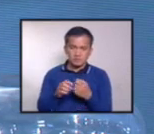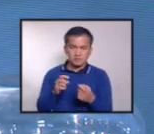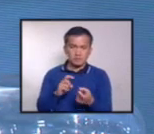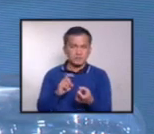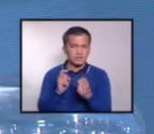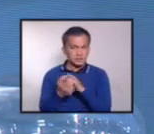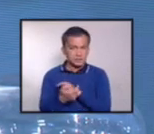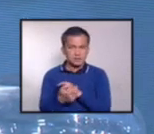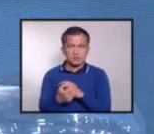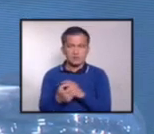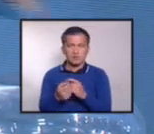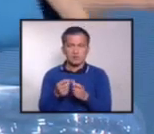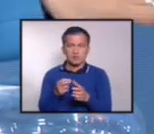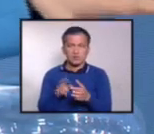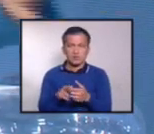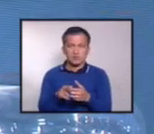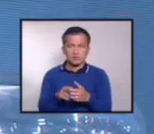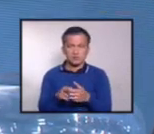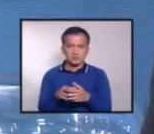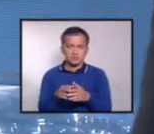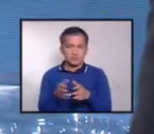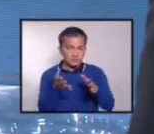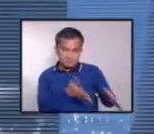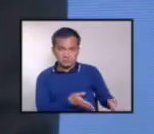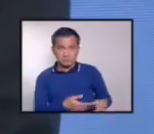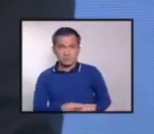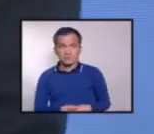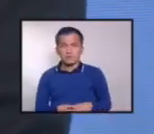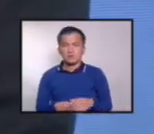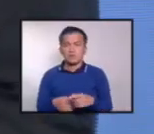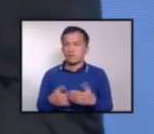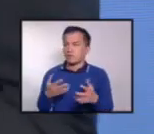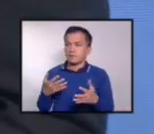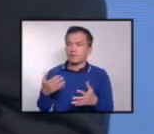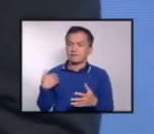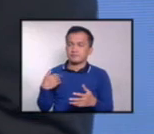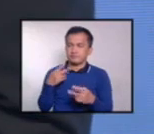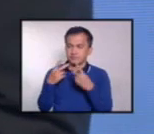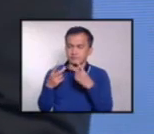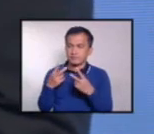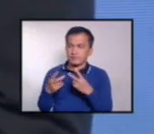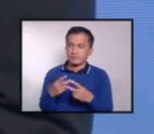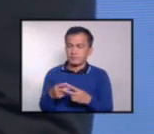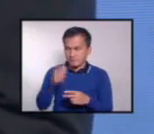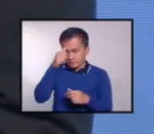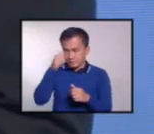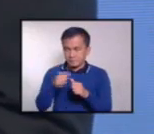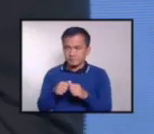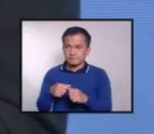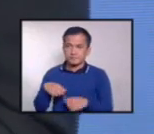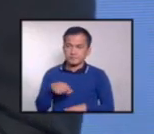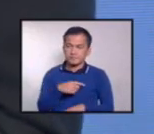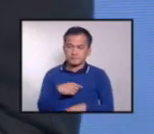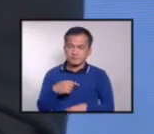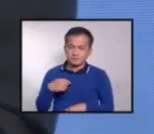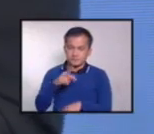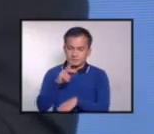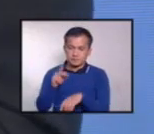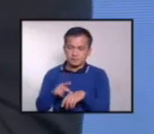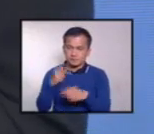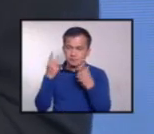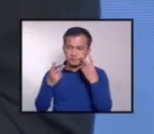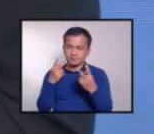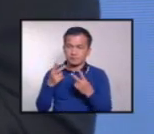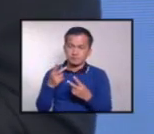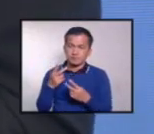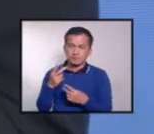or isantabi? Wala pa naman. Pero kung matatandaan natin, yung ating bansa ay binisita